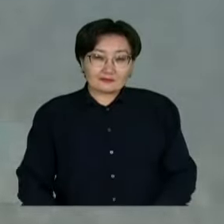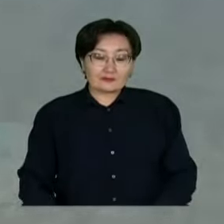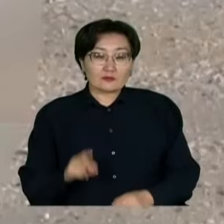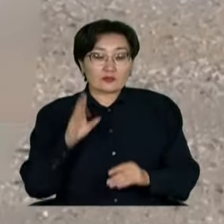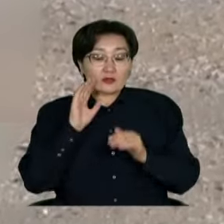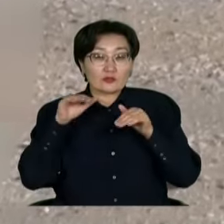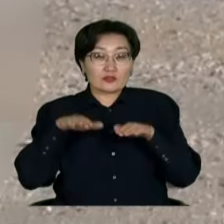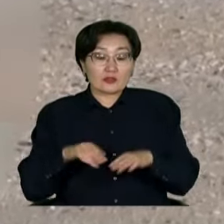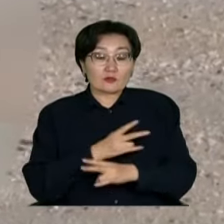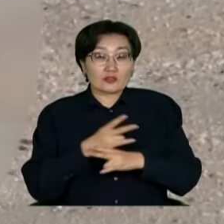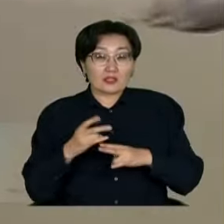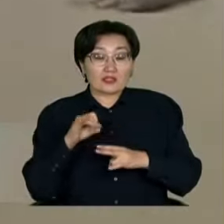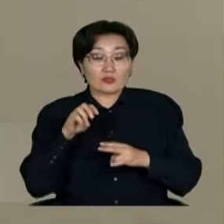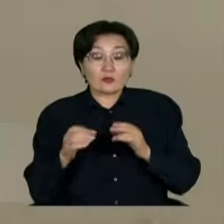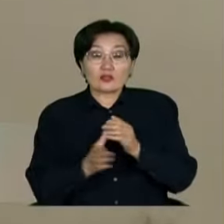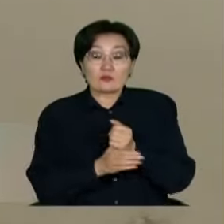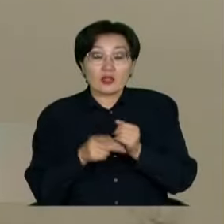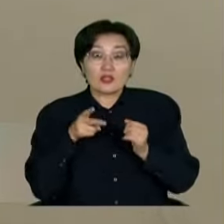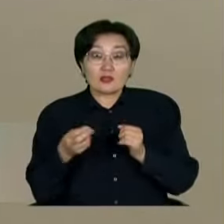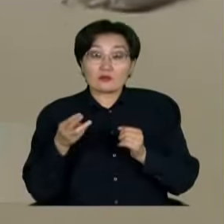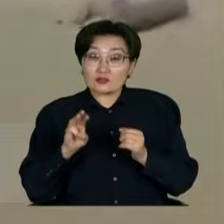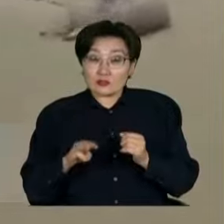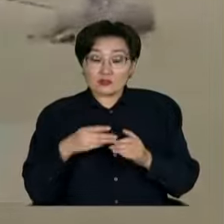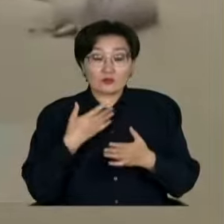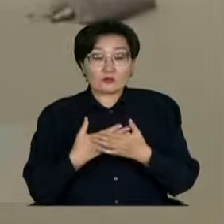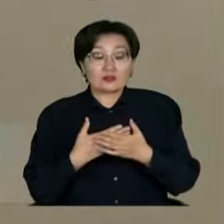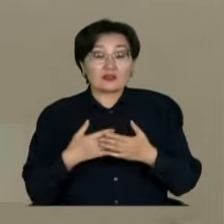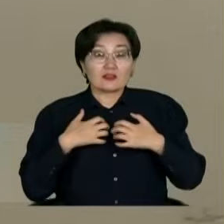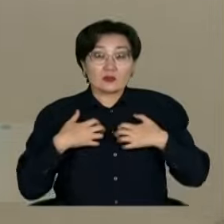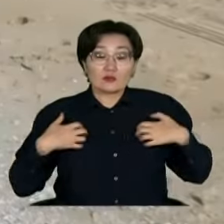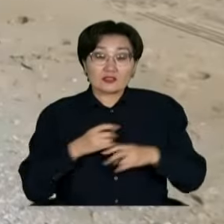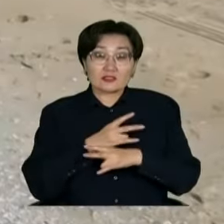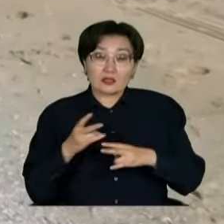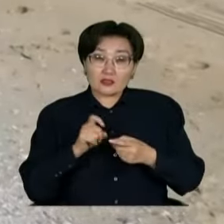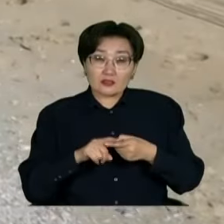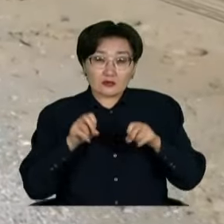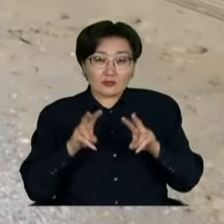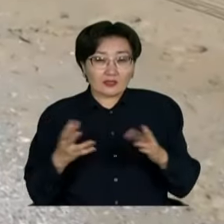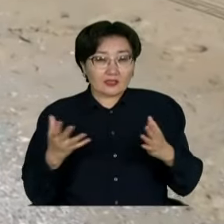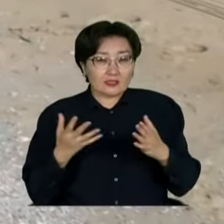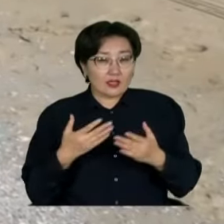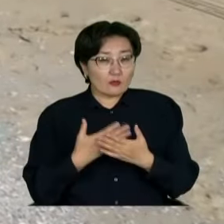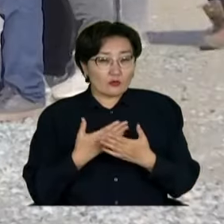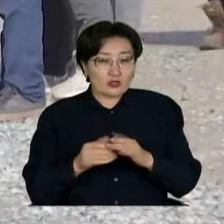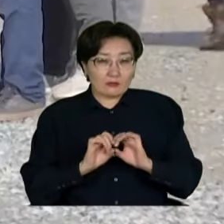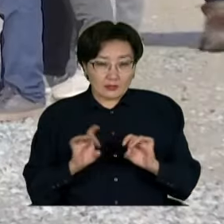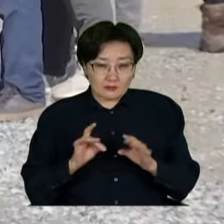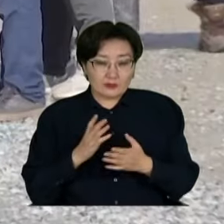Каспий жағалауында өлген итбалық саны 2000-ға жуықтады. Теңіз жануарының қырылуына қатысты мамандар тағы қандай болжам жасап